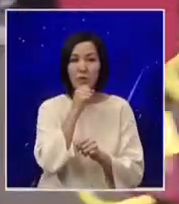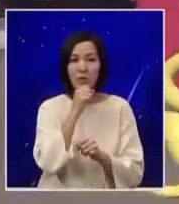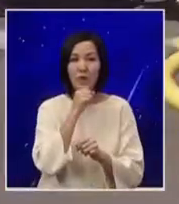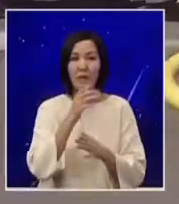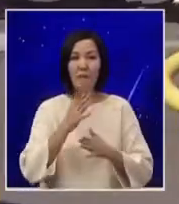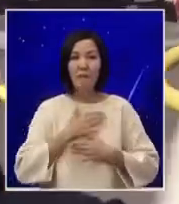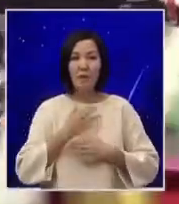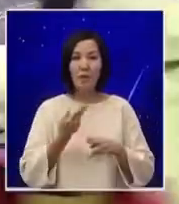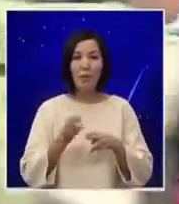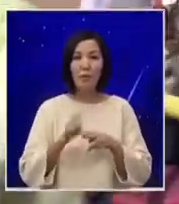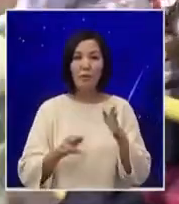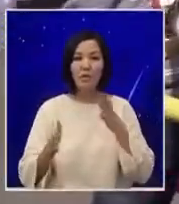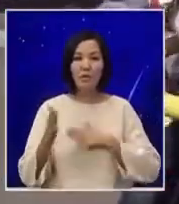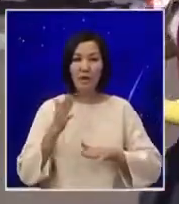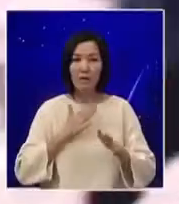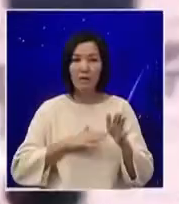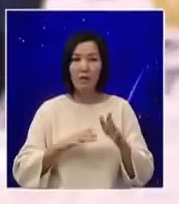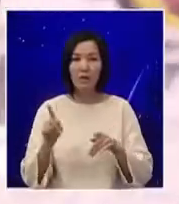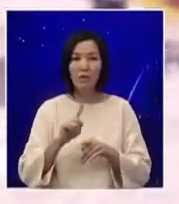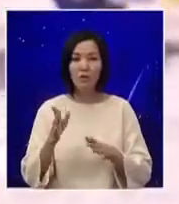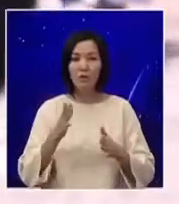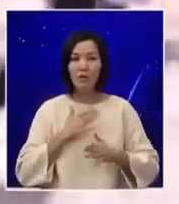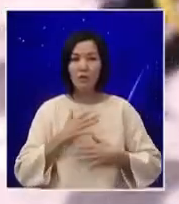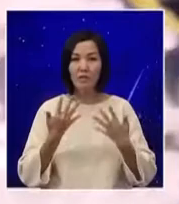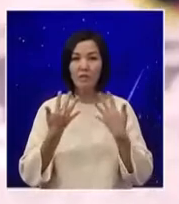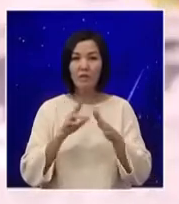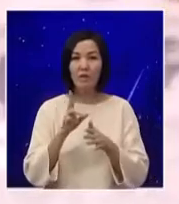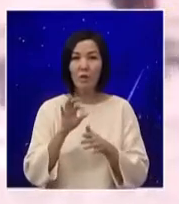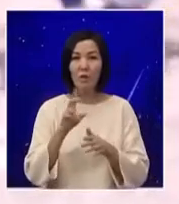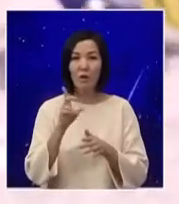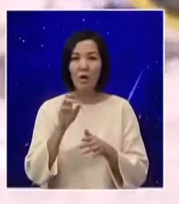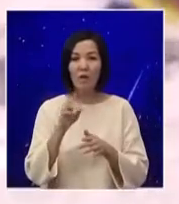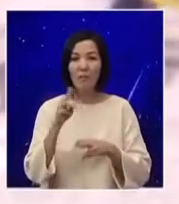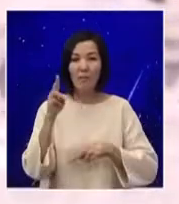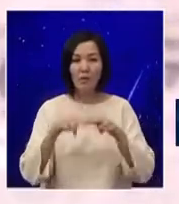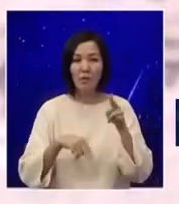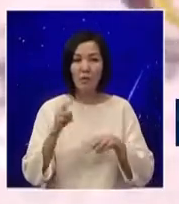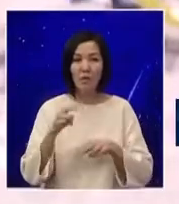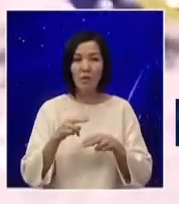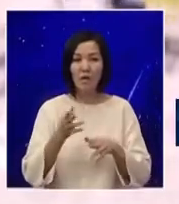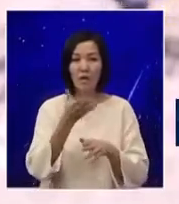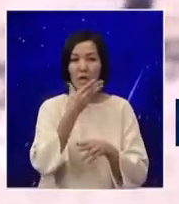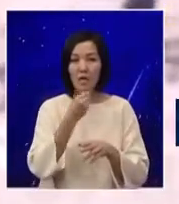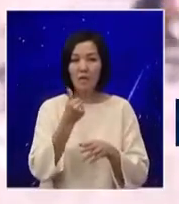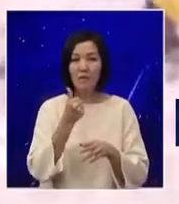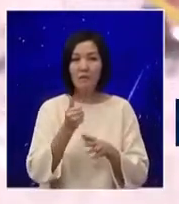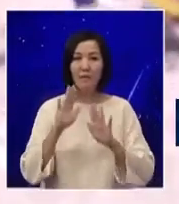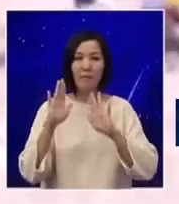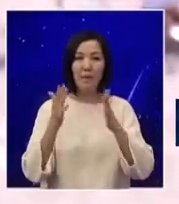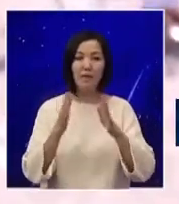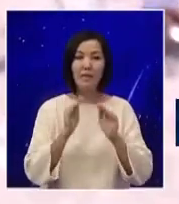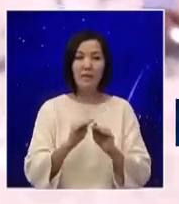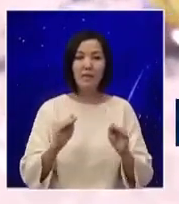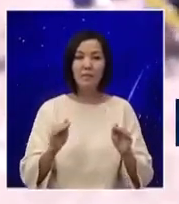рады что в наших siri пугалок наконец-то построили такой классный парк потому что нашим детям